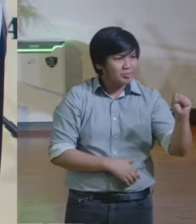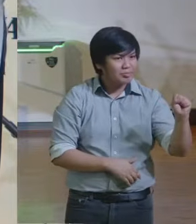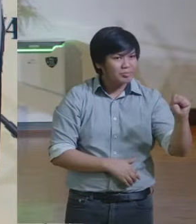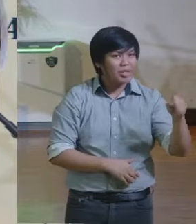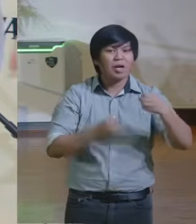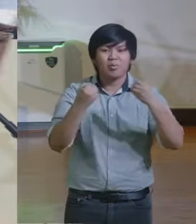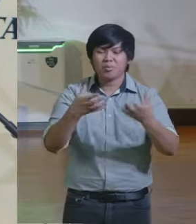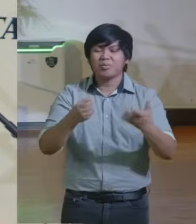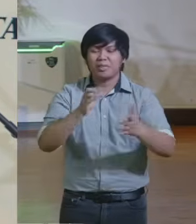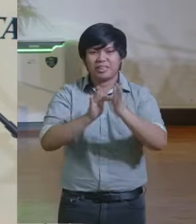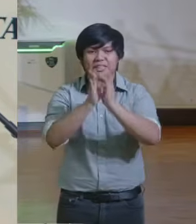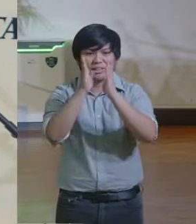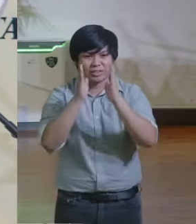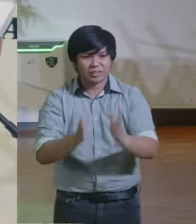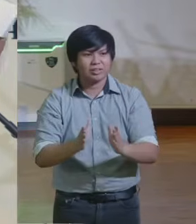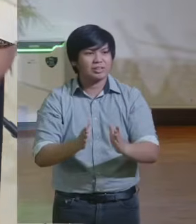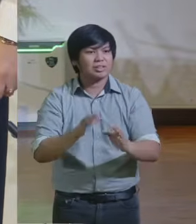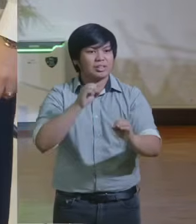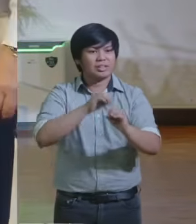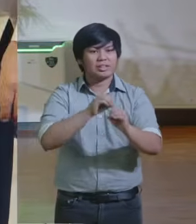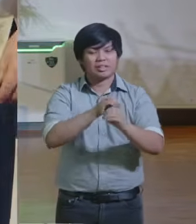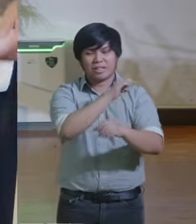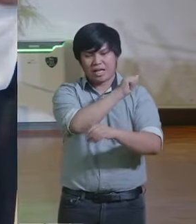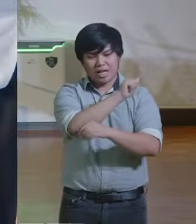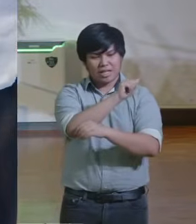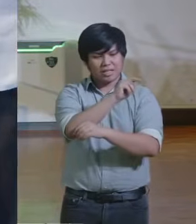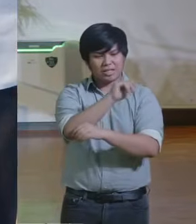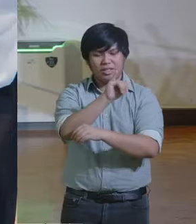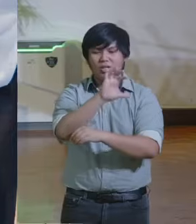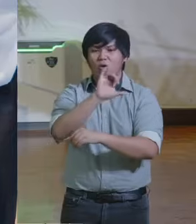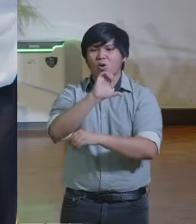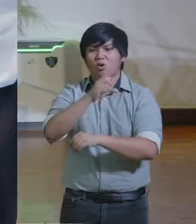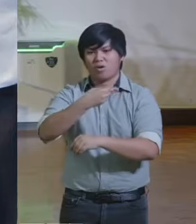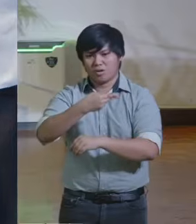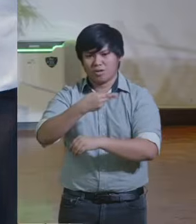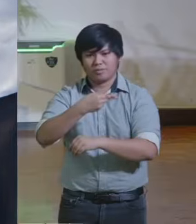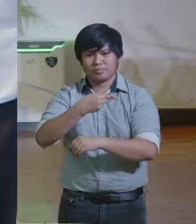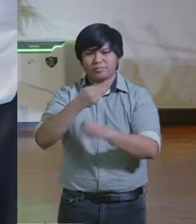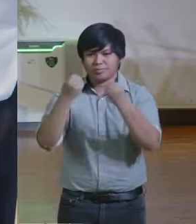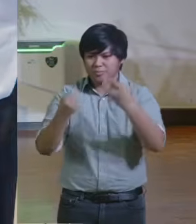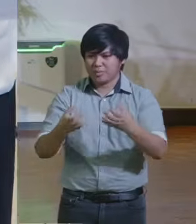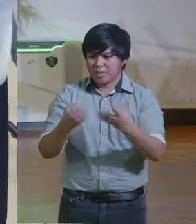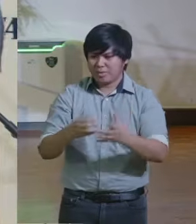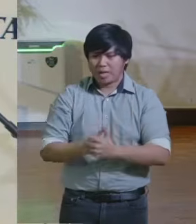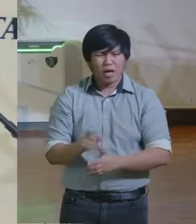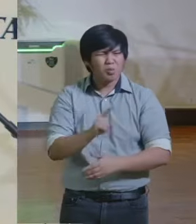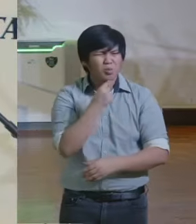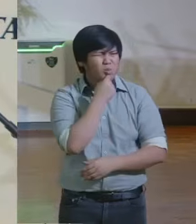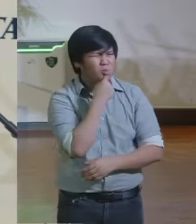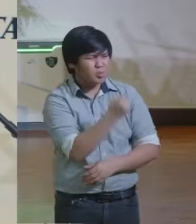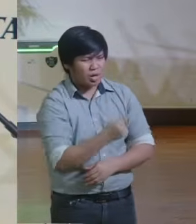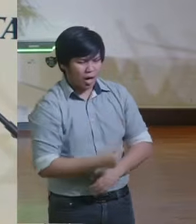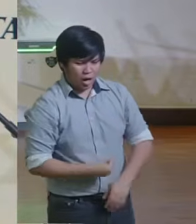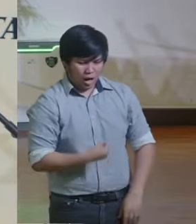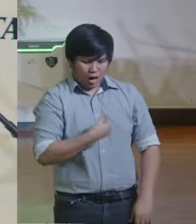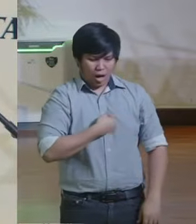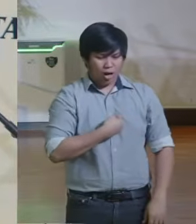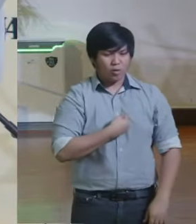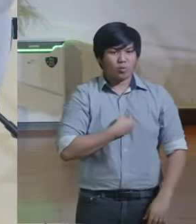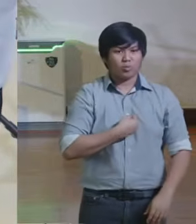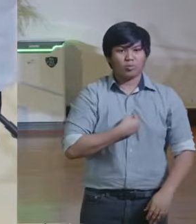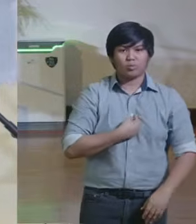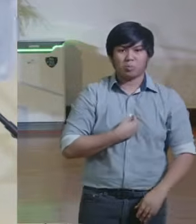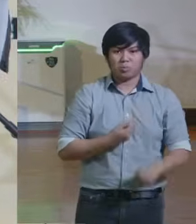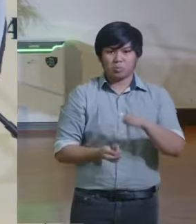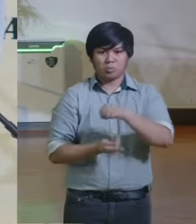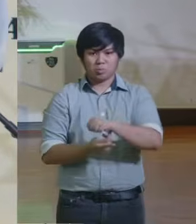mga Kristiyano dun sa Pisidian Antioch, dun sa church na yon. Ang sinasabi niya sa kanyang pagsabi na ito na all the brothers who